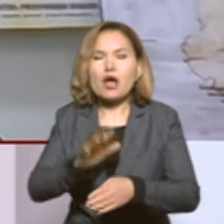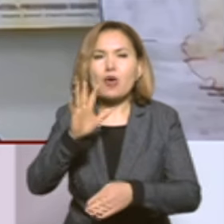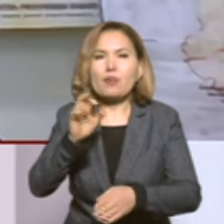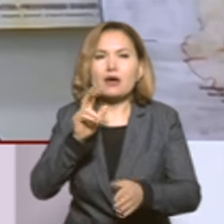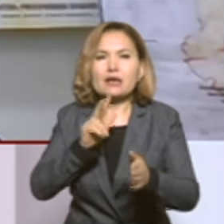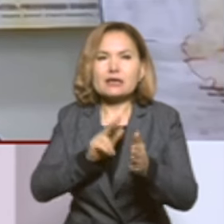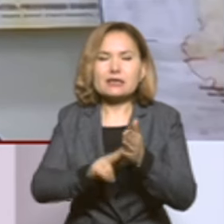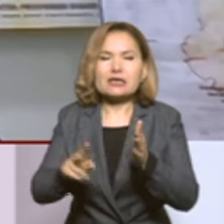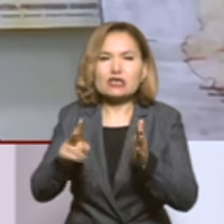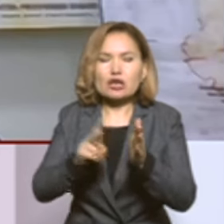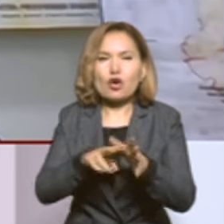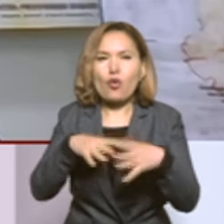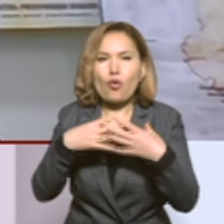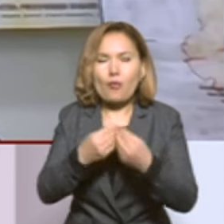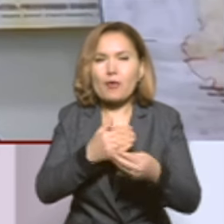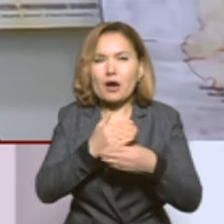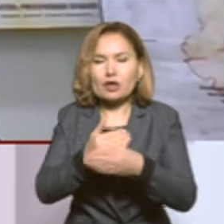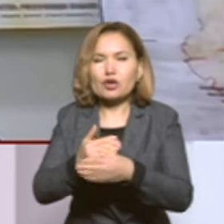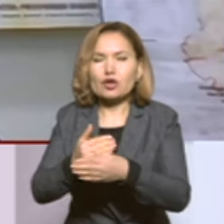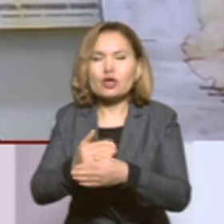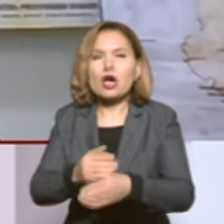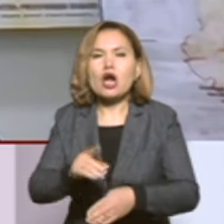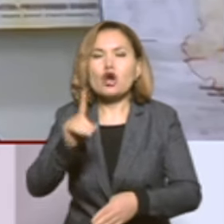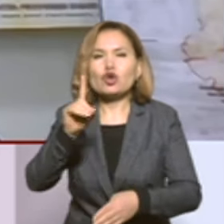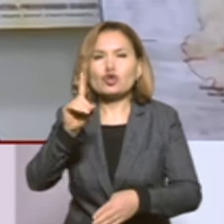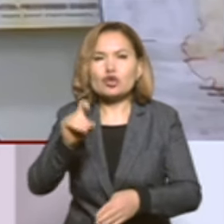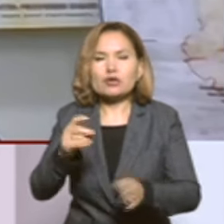587 отбасына